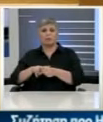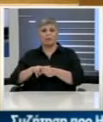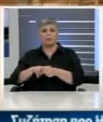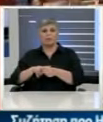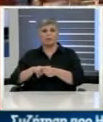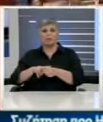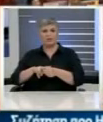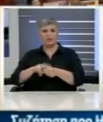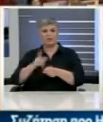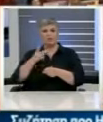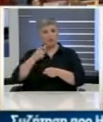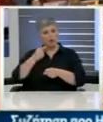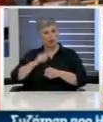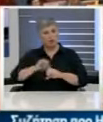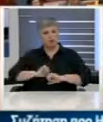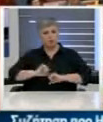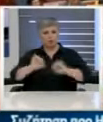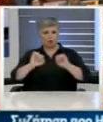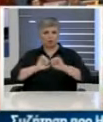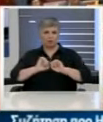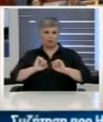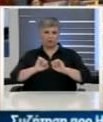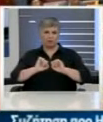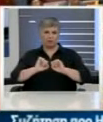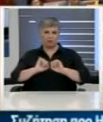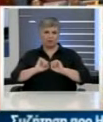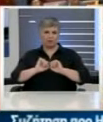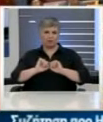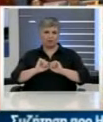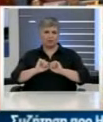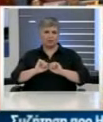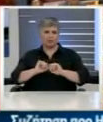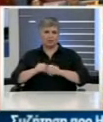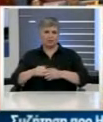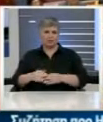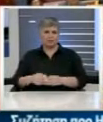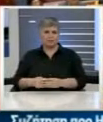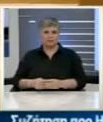πέρα από κει και πέρα